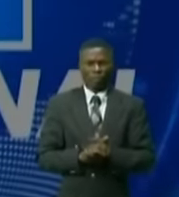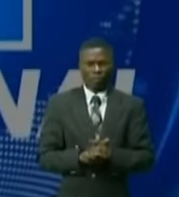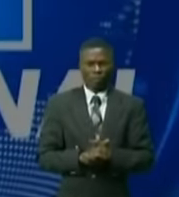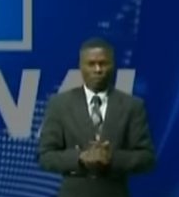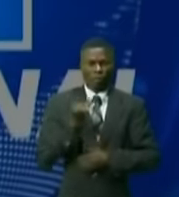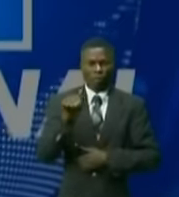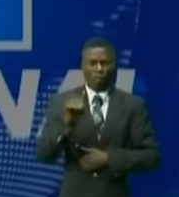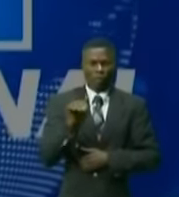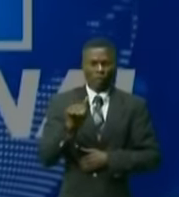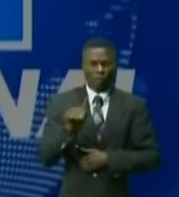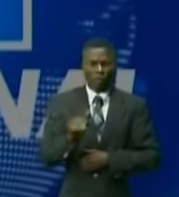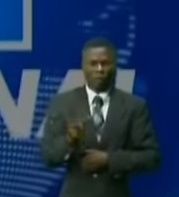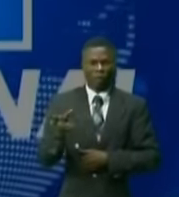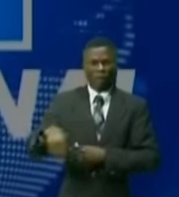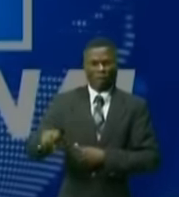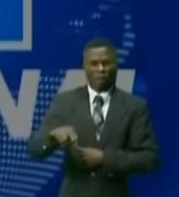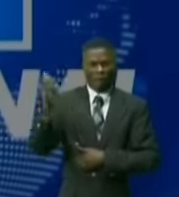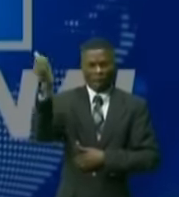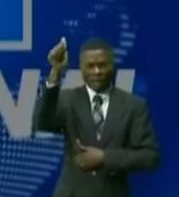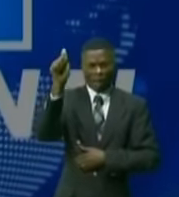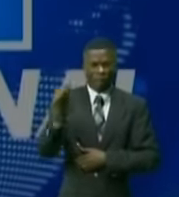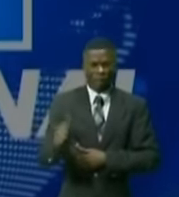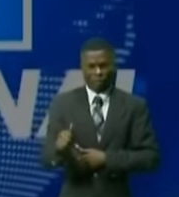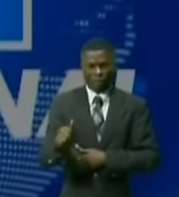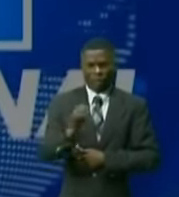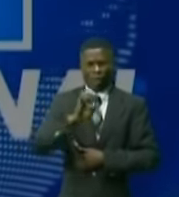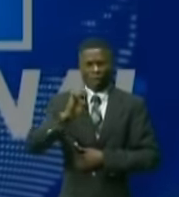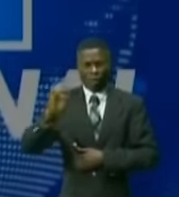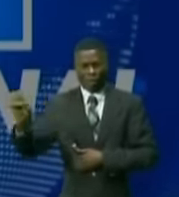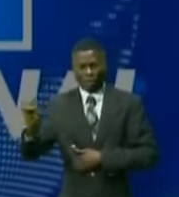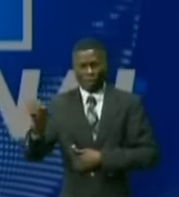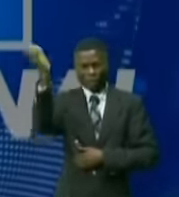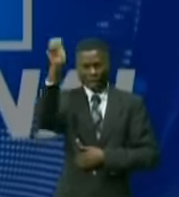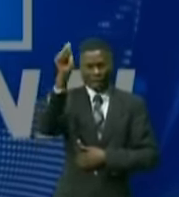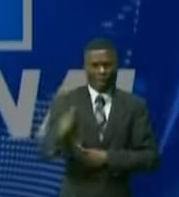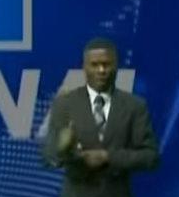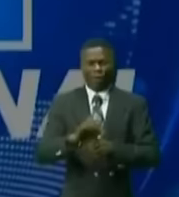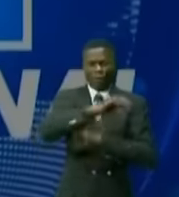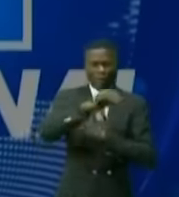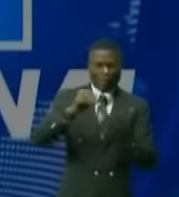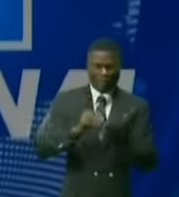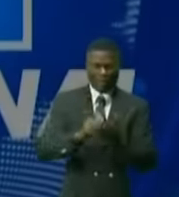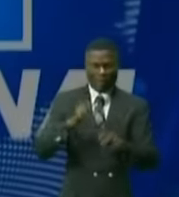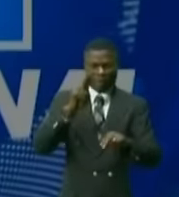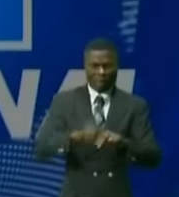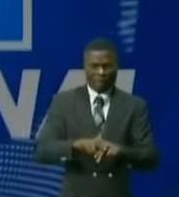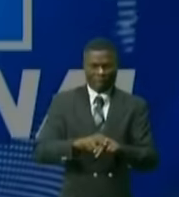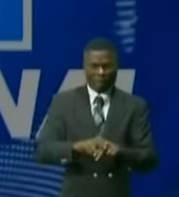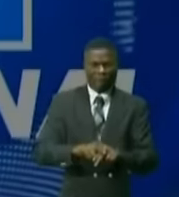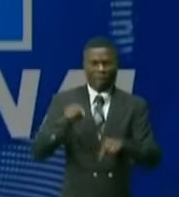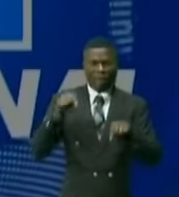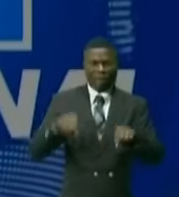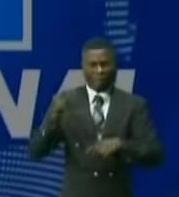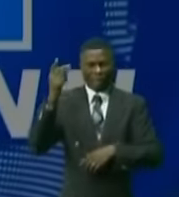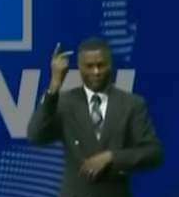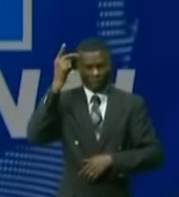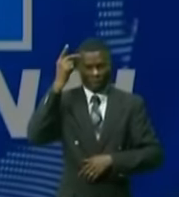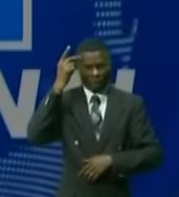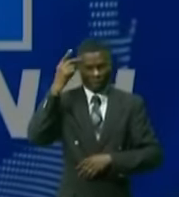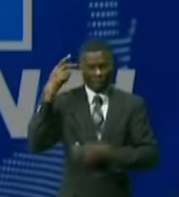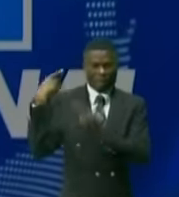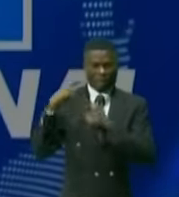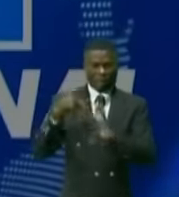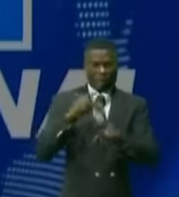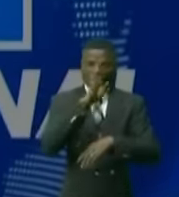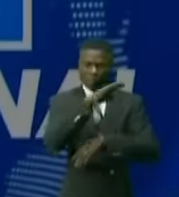Le directeur régional d'Afrique de l'Ouest et Afrique centrale séjourne dans la capitale congolaise depuis